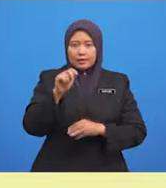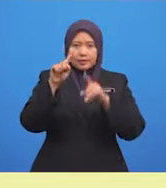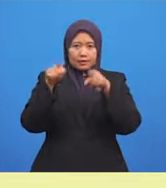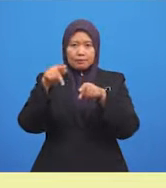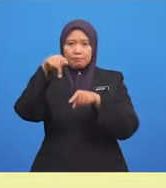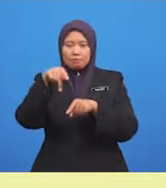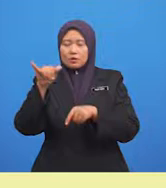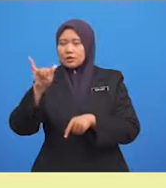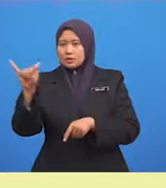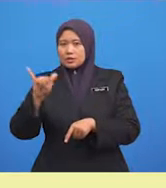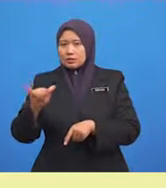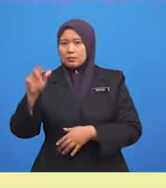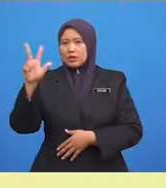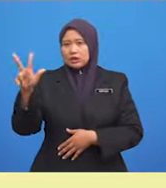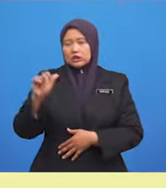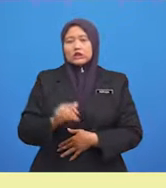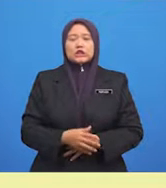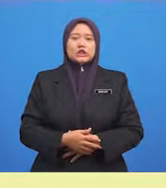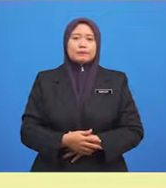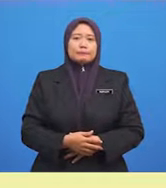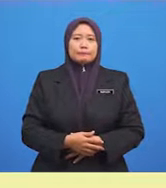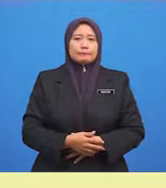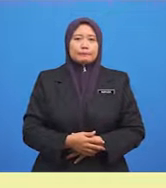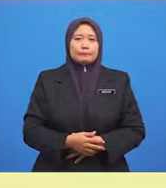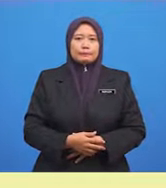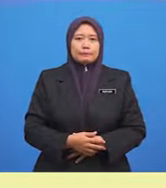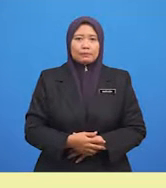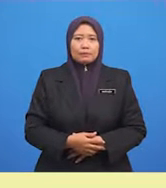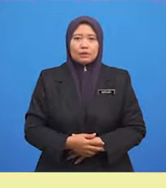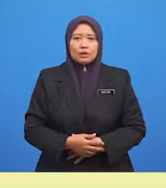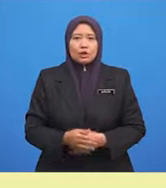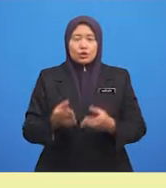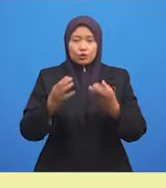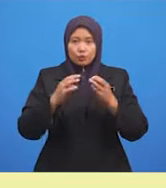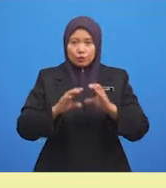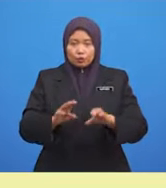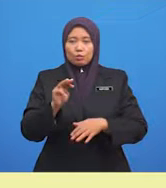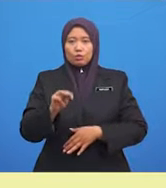Jadi, bilangan unsur bagi set P ialah 3.